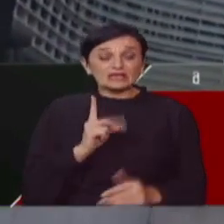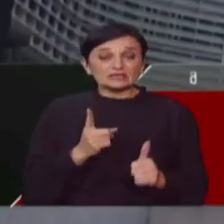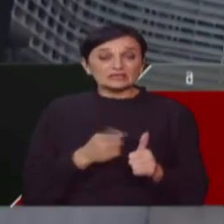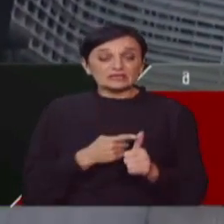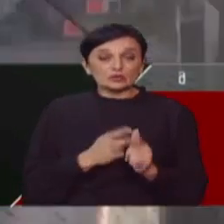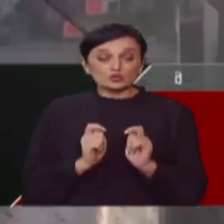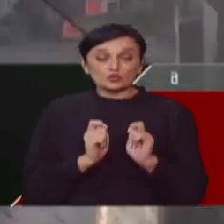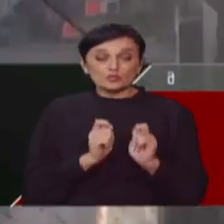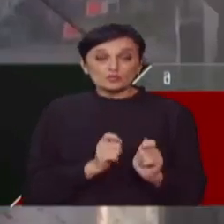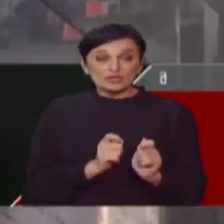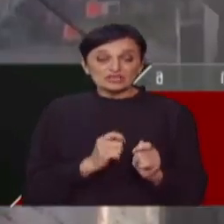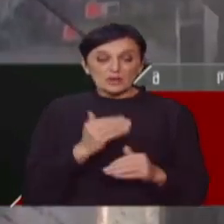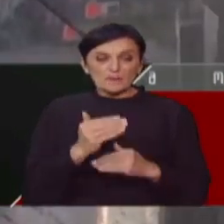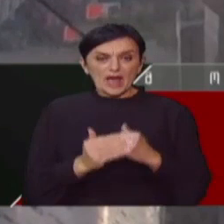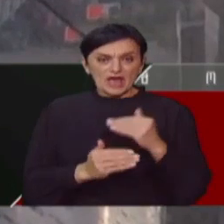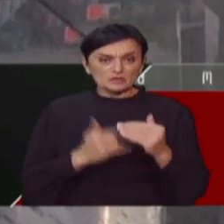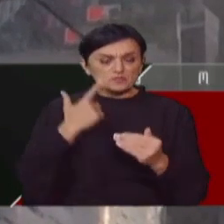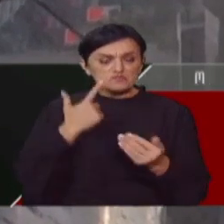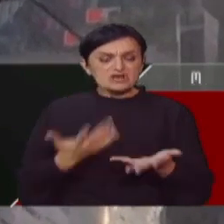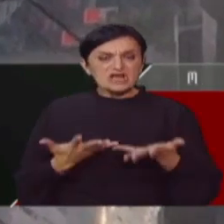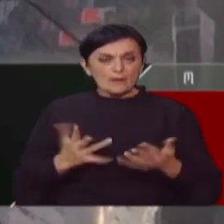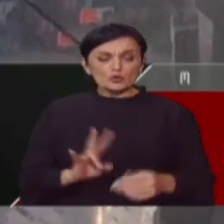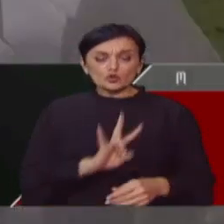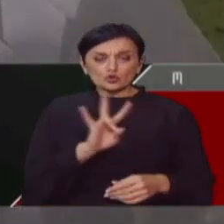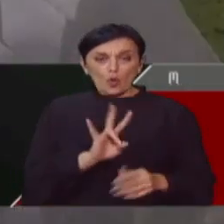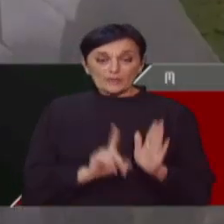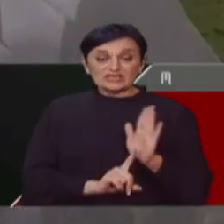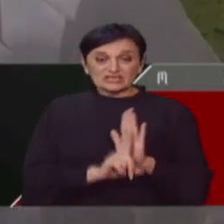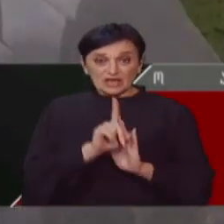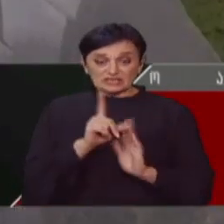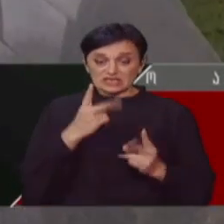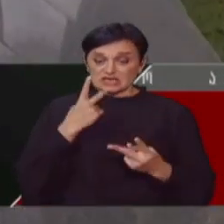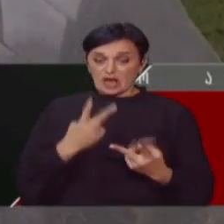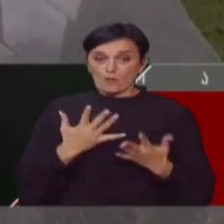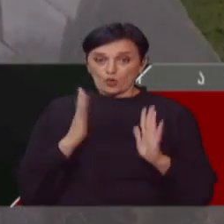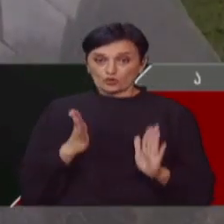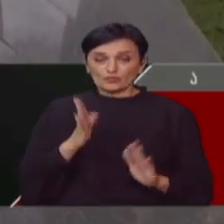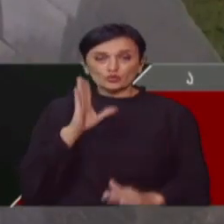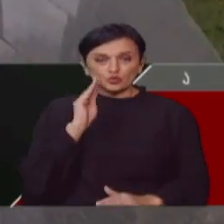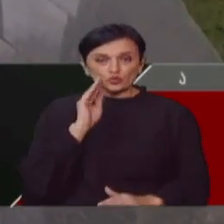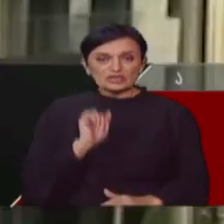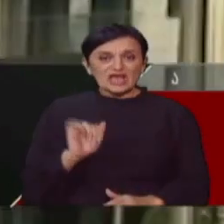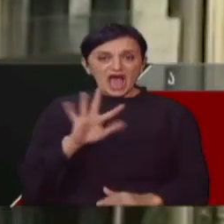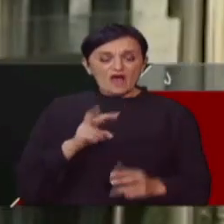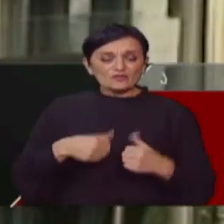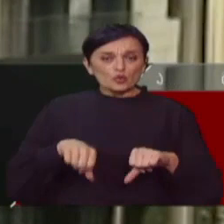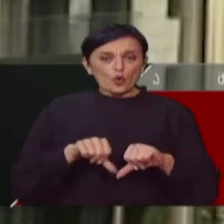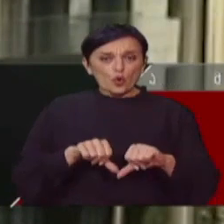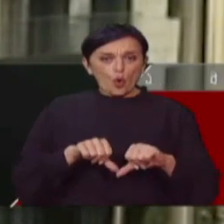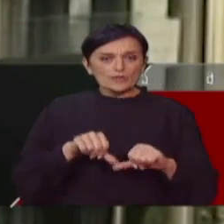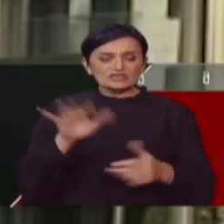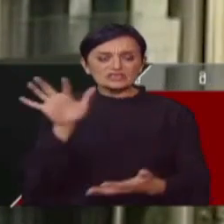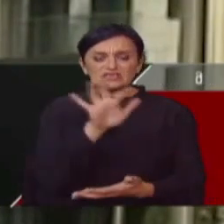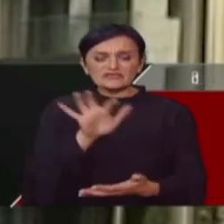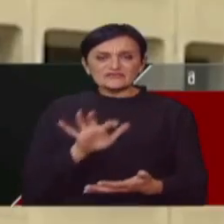სტატუსის მინიჭების პერსპექტივა უფრო მკაფიოდ ნოემბრის დასაწყისში გამოიკვეთება, მაშინ როდესაც ევროკომისია ვრცელ